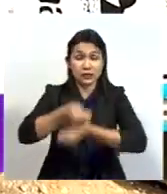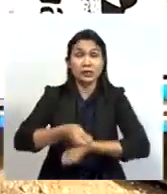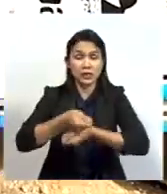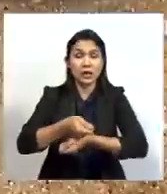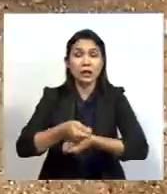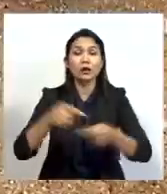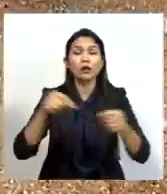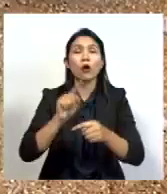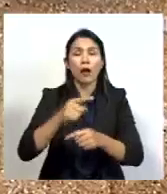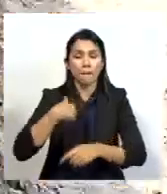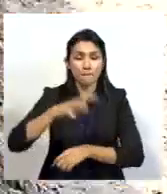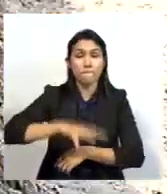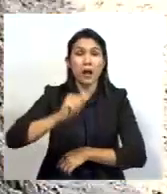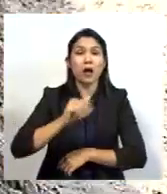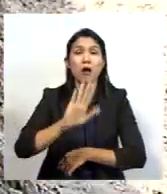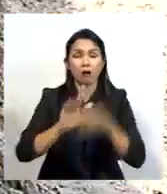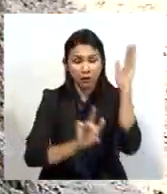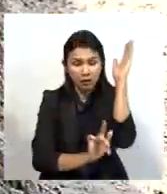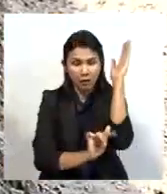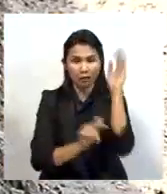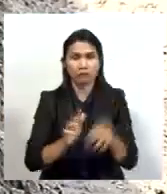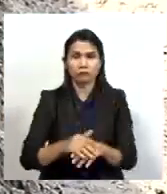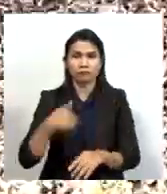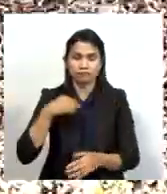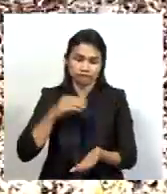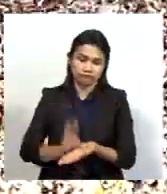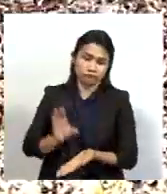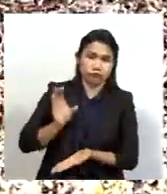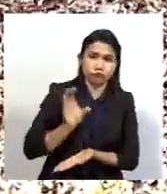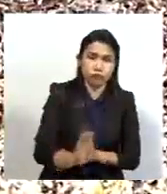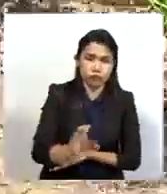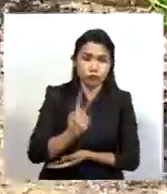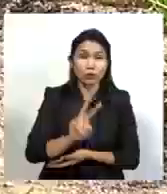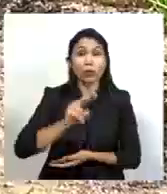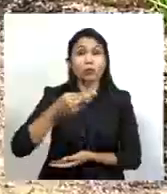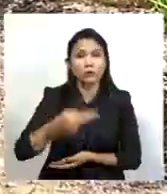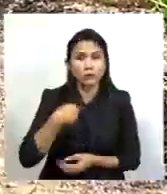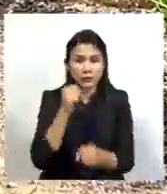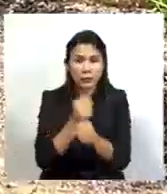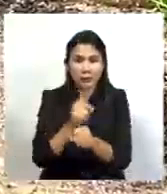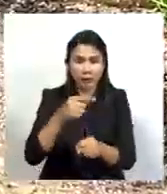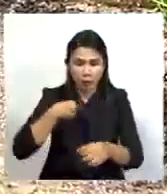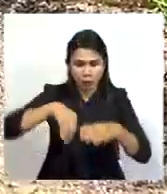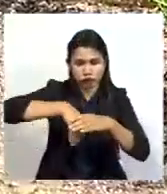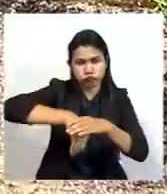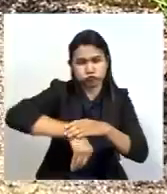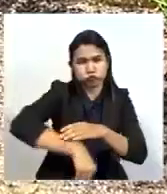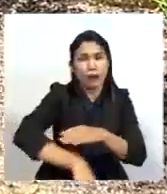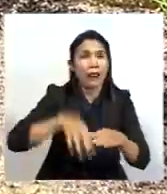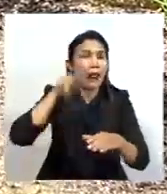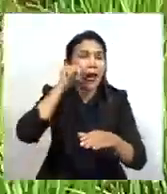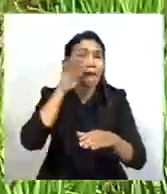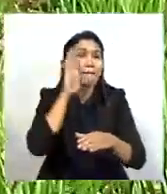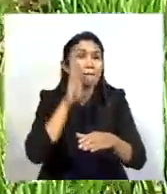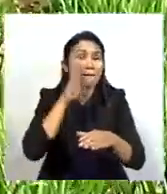ำบลสเตงนอกอำเภอเมืองยะลานะคะเขาลงทุนไป 20,000 กว่าบาทค่ะในการมาขุดเจาะบ่อบาดาลเพิ่มจากเดิม